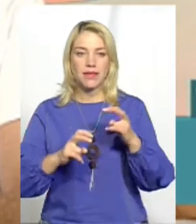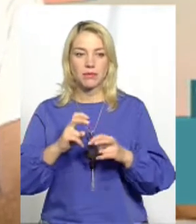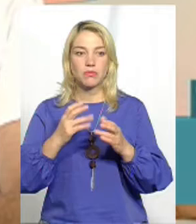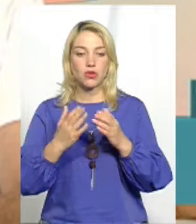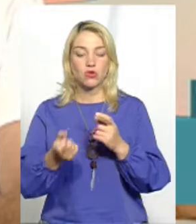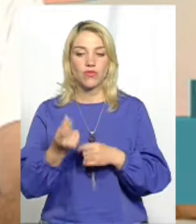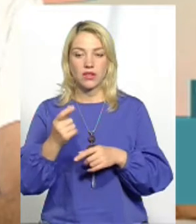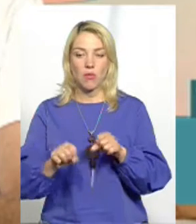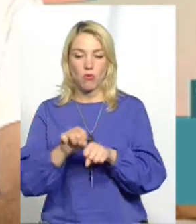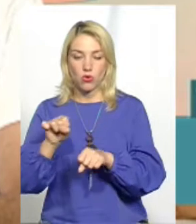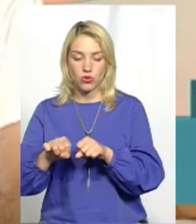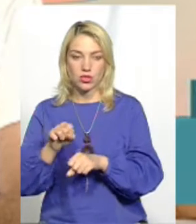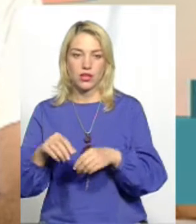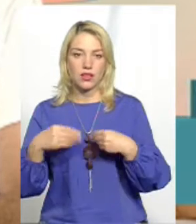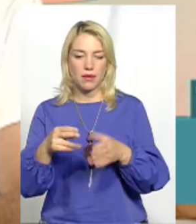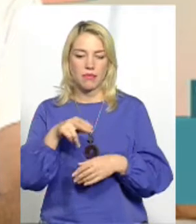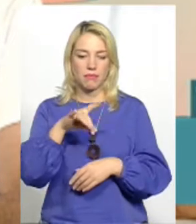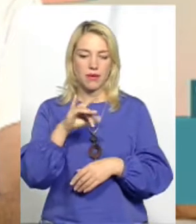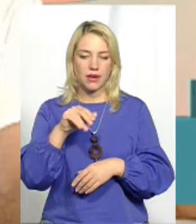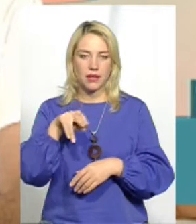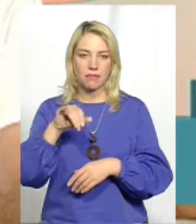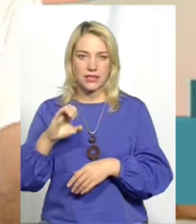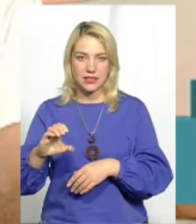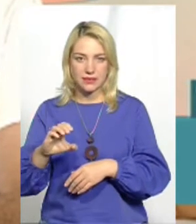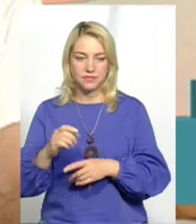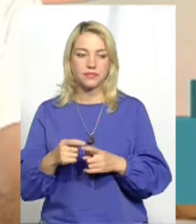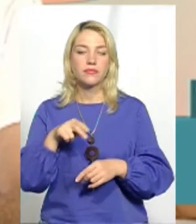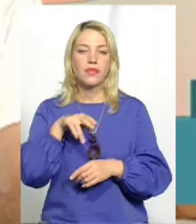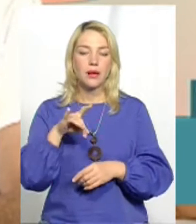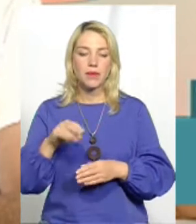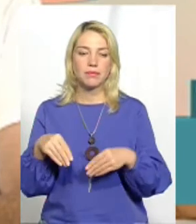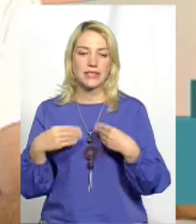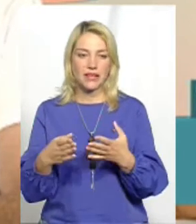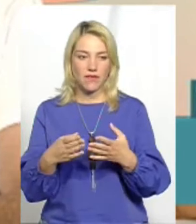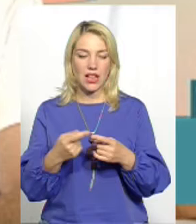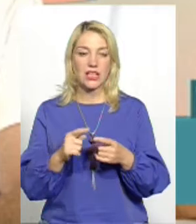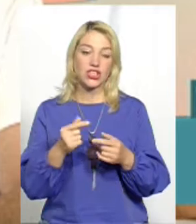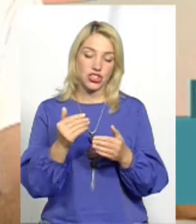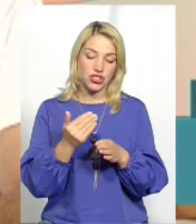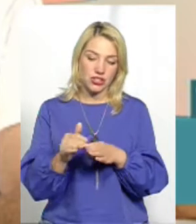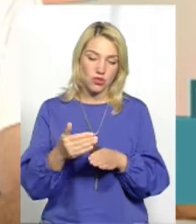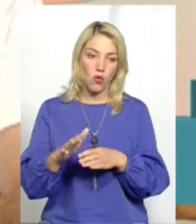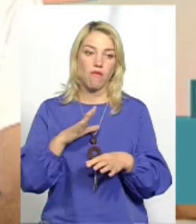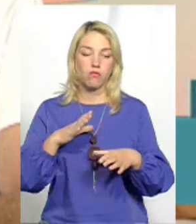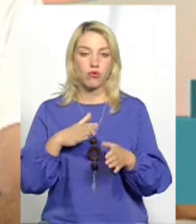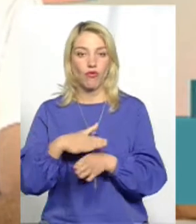підприємству, якщо виявлені порушення, надається припис. Надавалися приписи, частково ті приписи виконувалися.